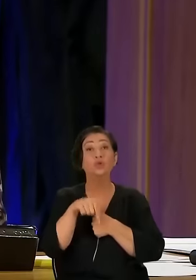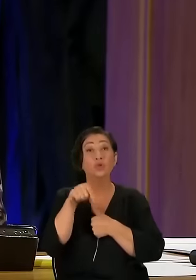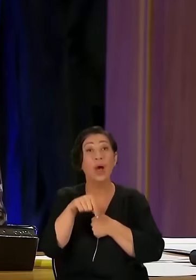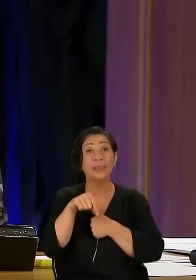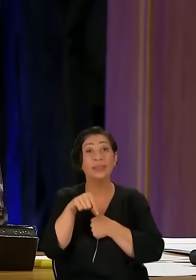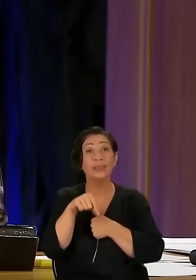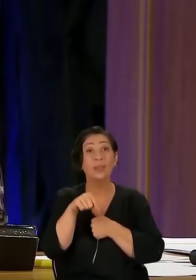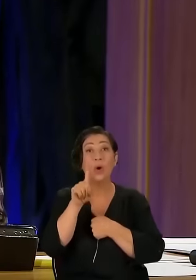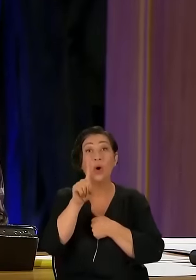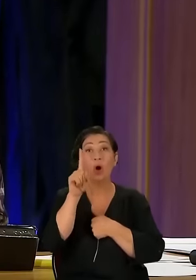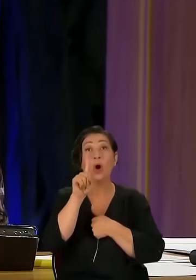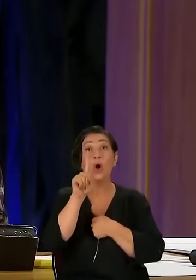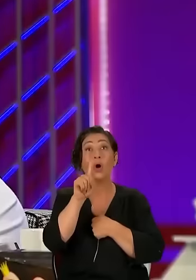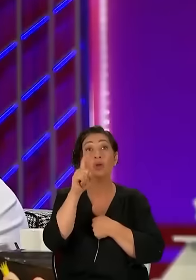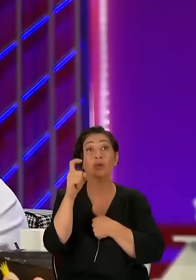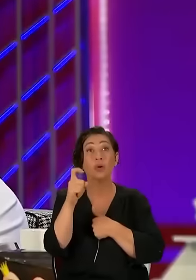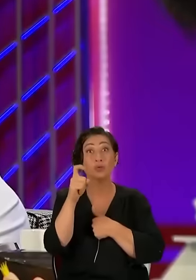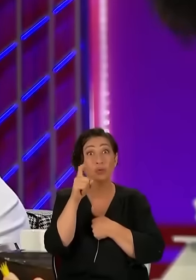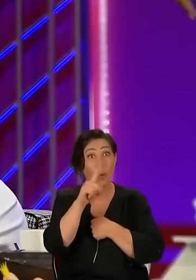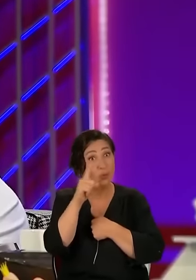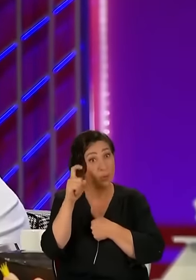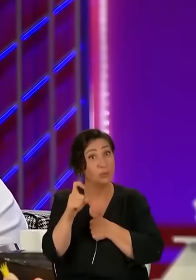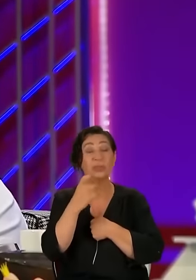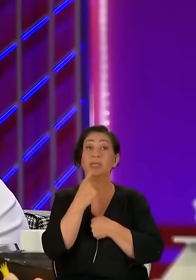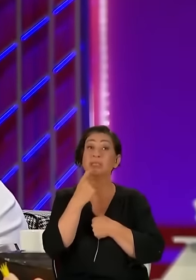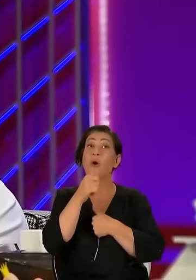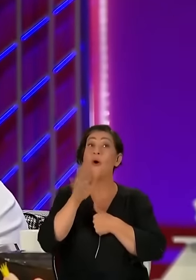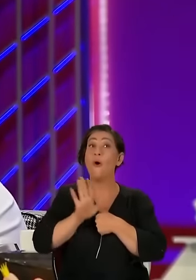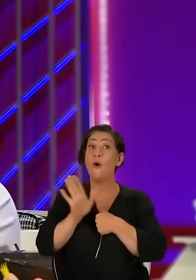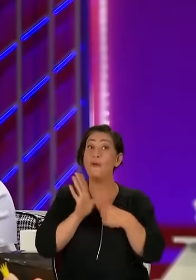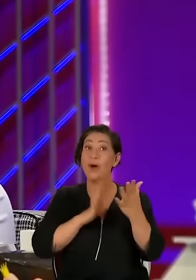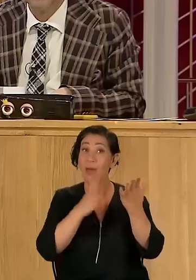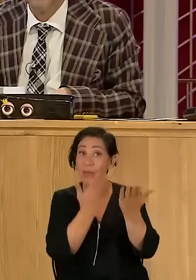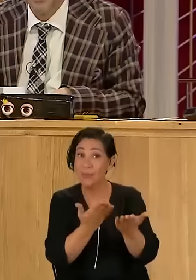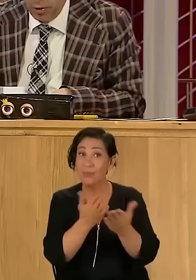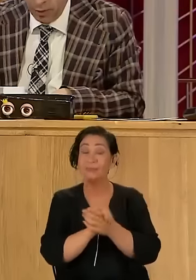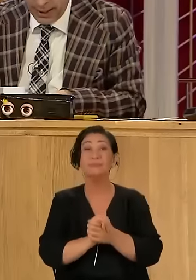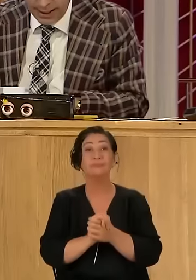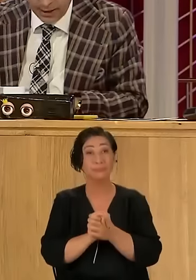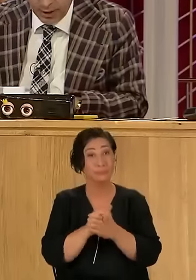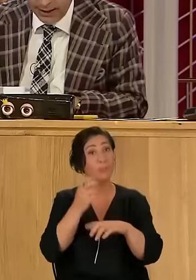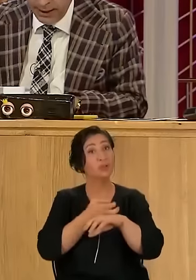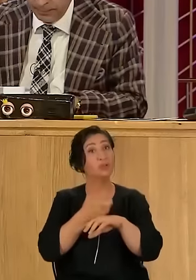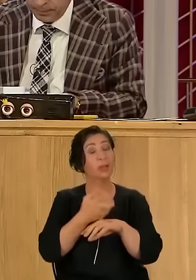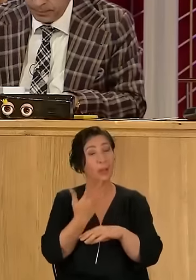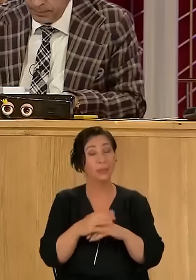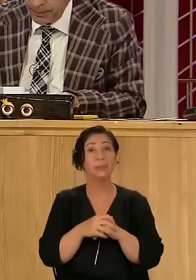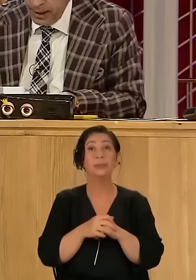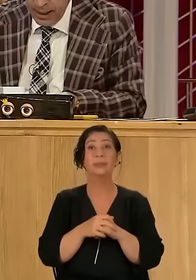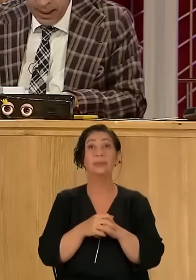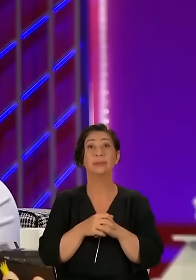anda 16 yaşında 19 mı? Yaşında oldu. 19 mu 19 oldu? Yaşında bir oğlu var. Bir oğlu var. Harikulade.